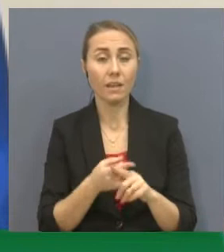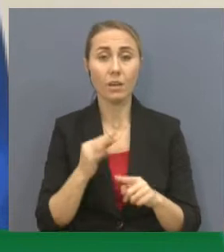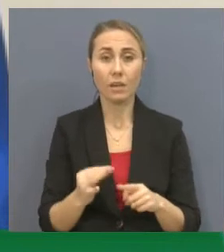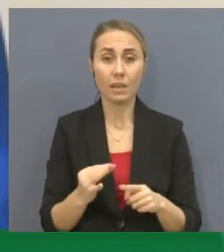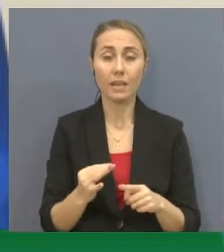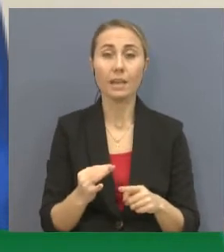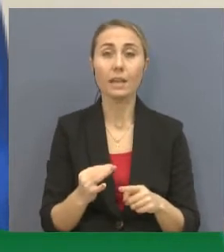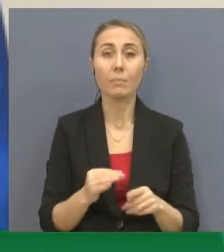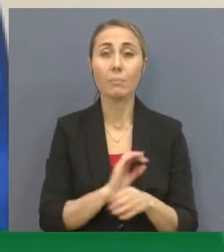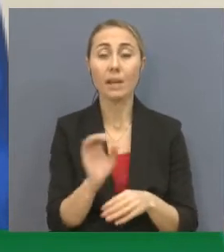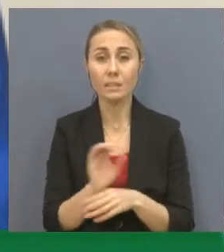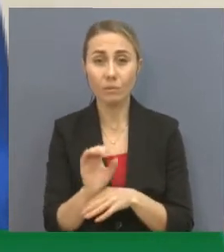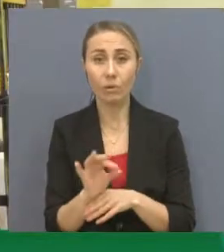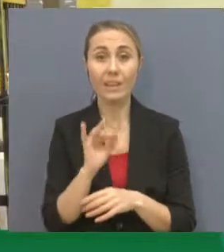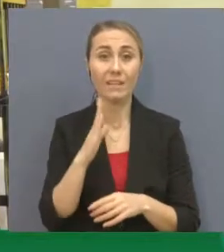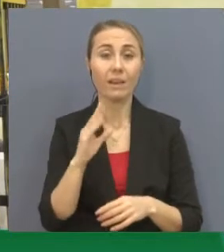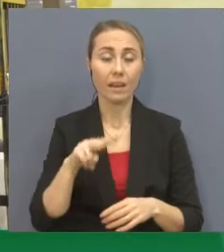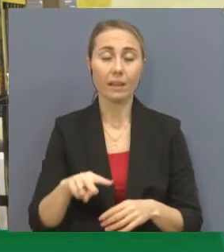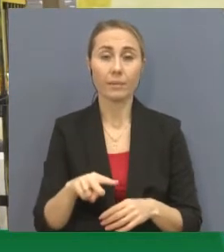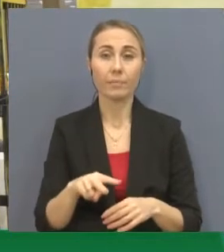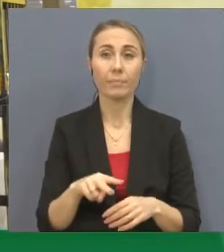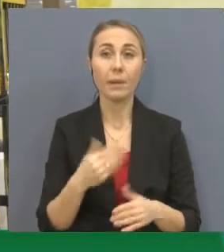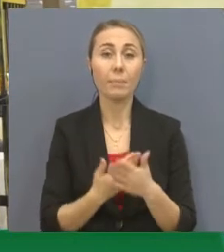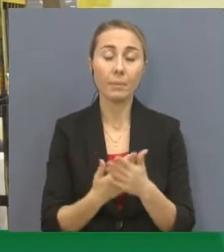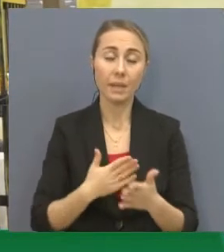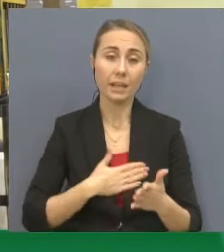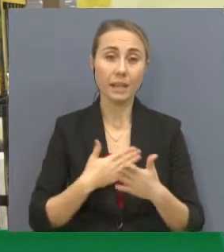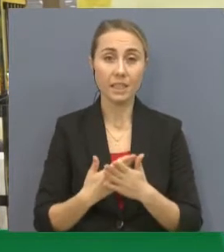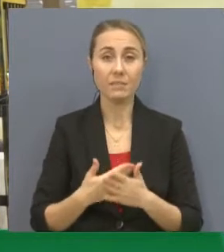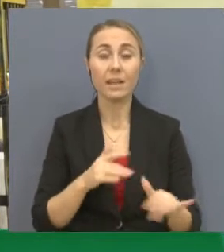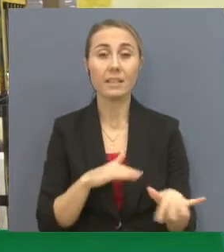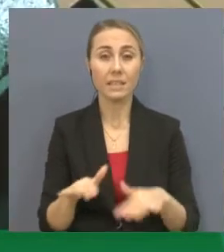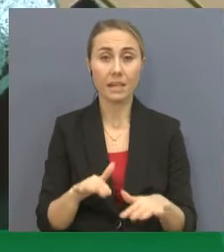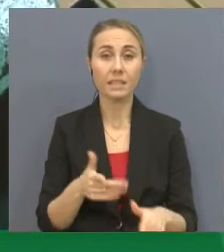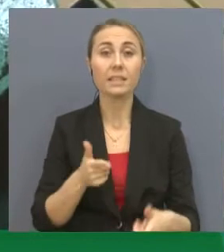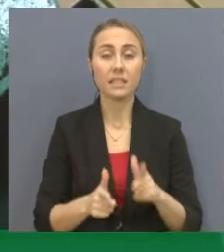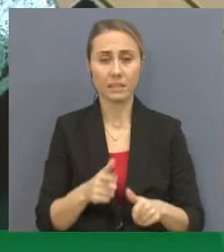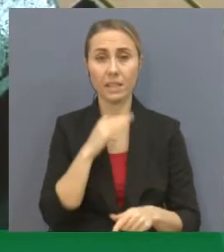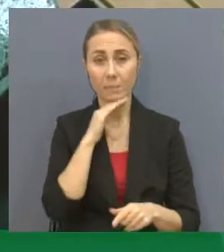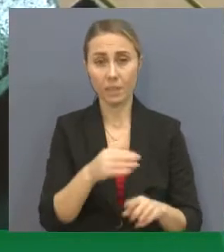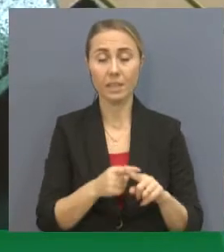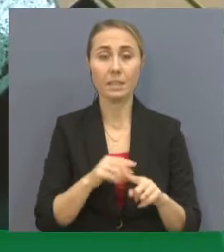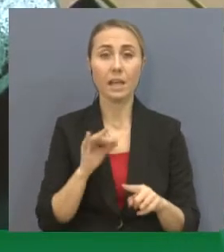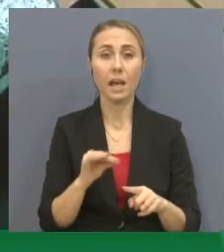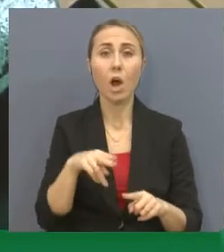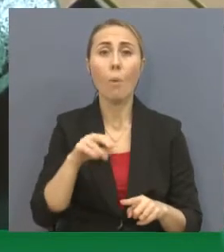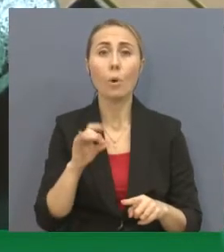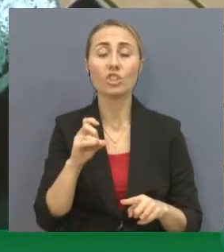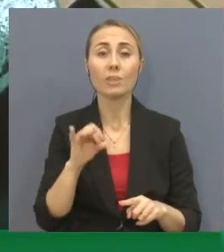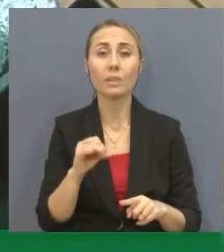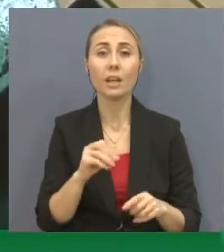стационарных аппаратов и примеров активной деятельности действительно предостаточно подшипниковый завод в городе